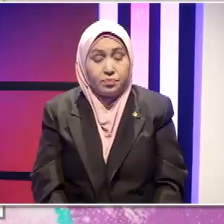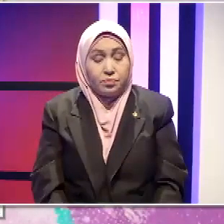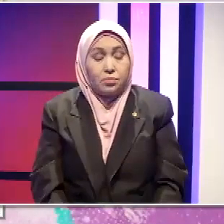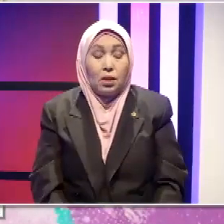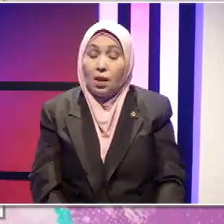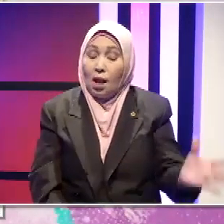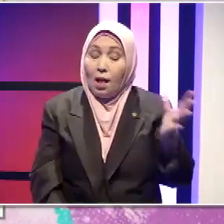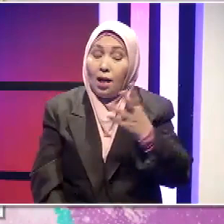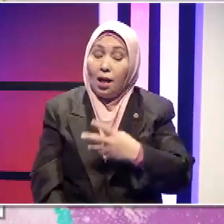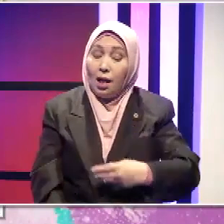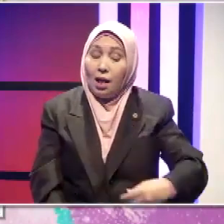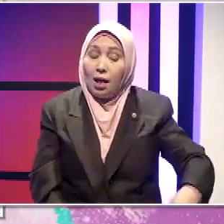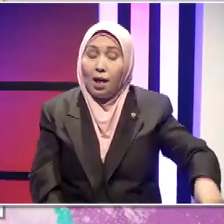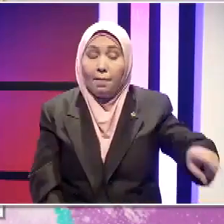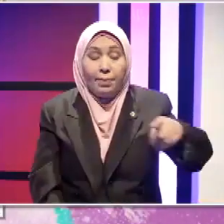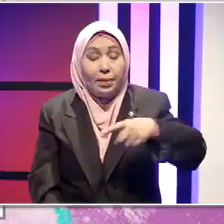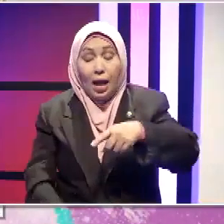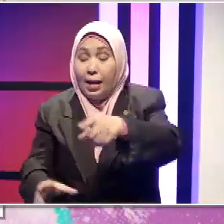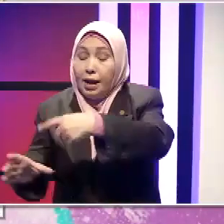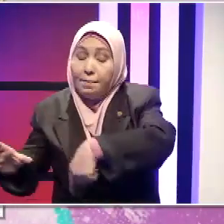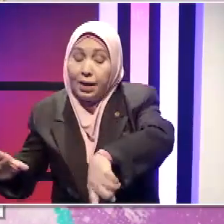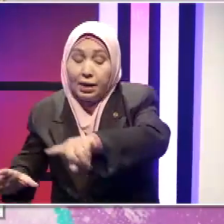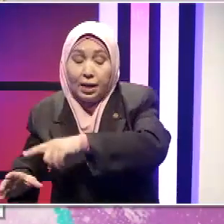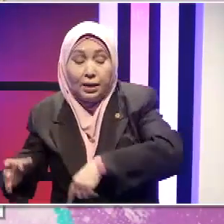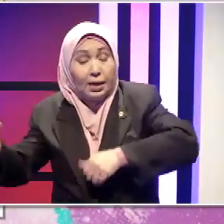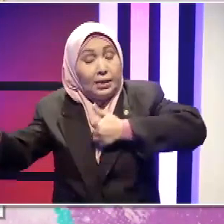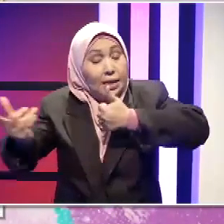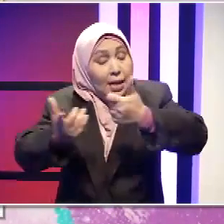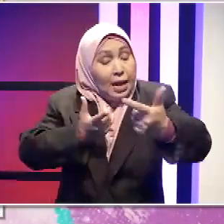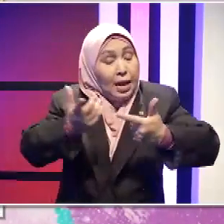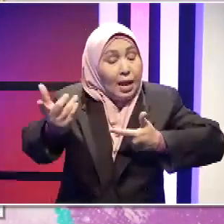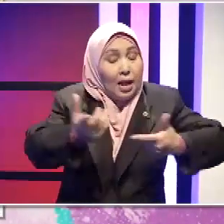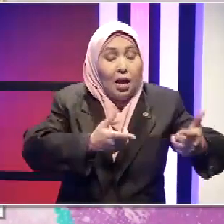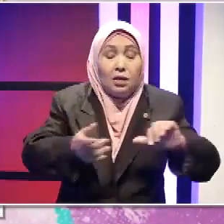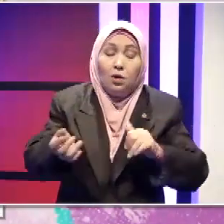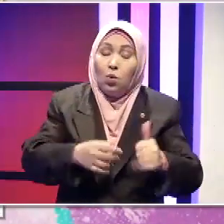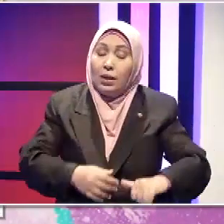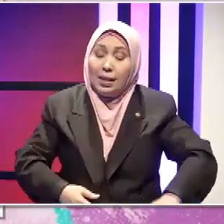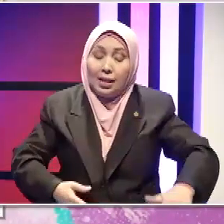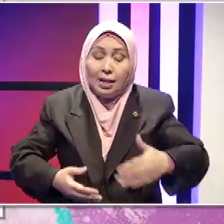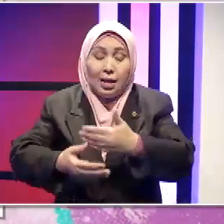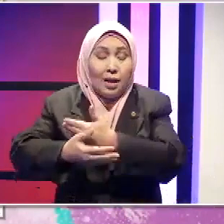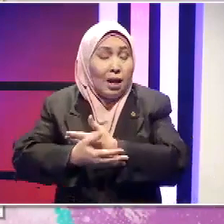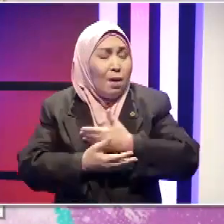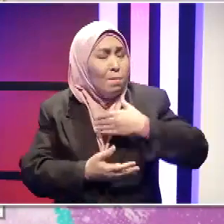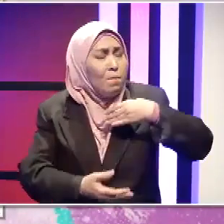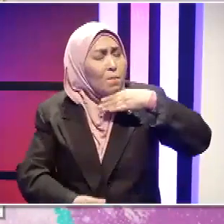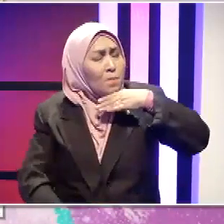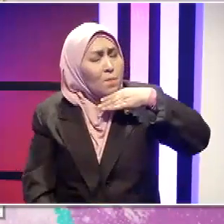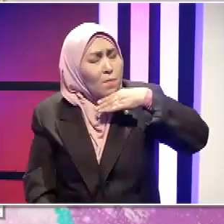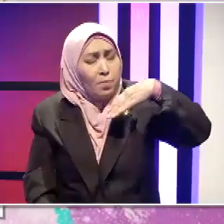Hai walaupun Swalayan Gill new loh umka